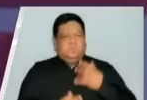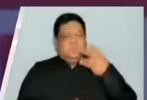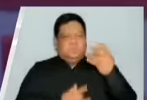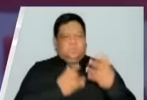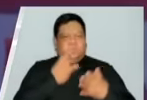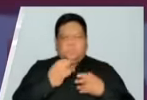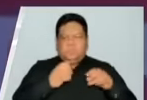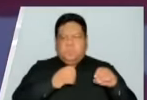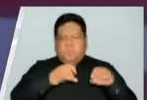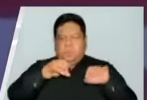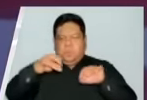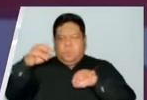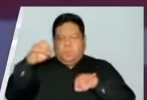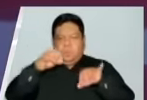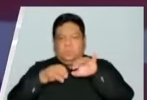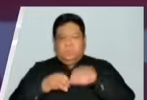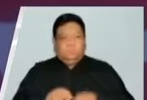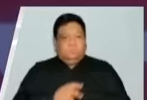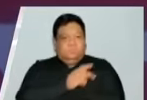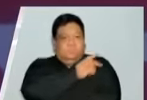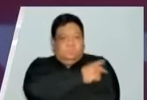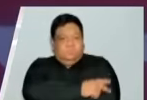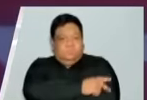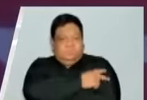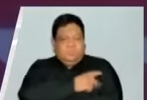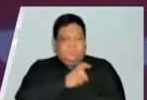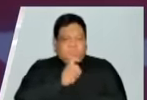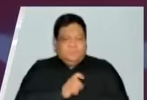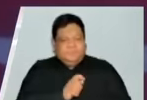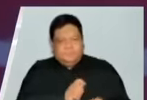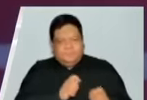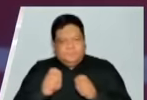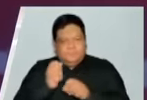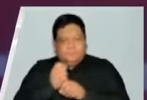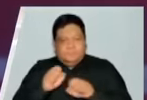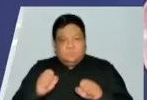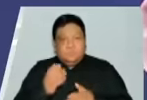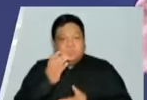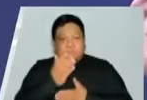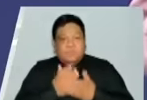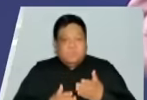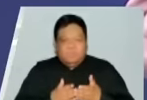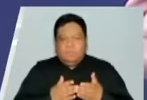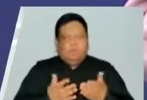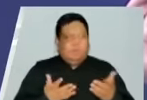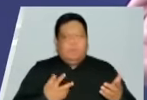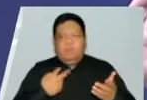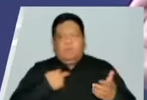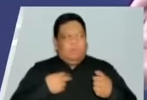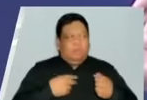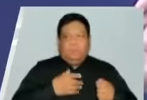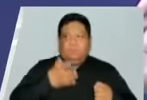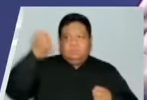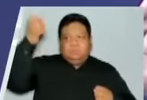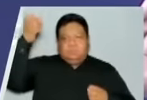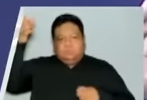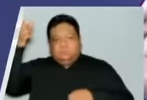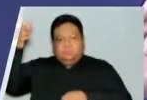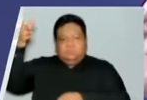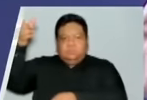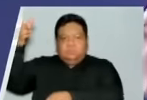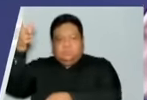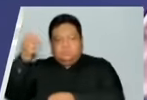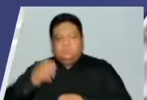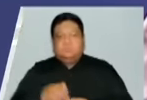ang mga pasyente kabilang ang ilang bit-bit pa ang kani-kanilang suwero. Umakyat pa sa ikatlong alarma ang